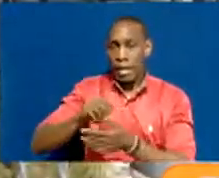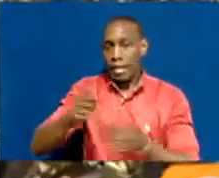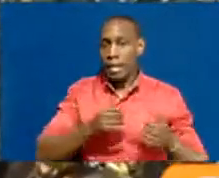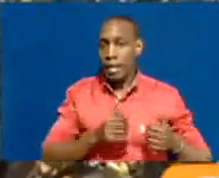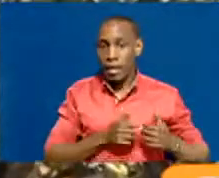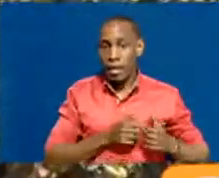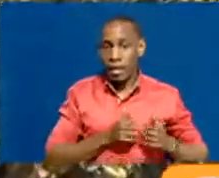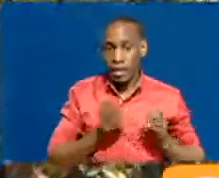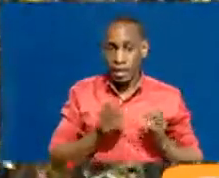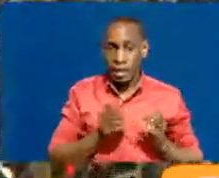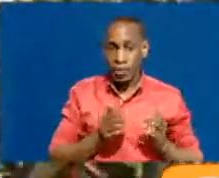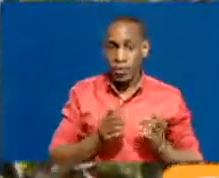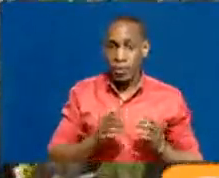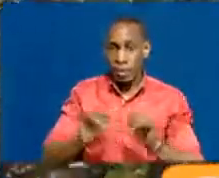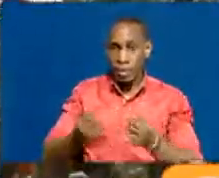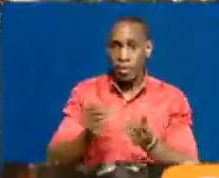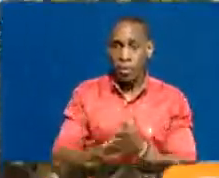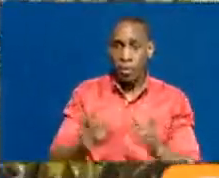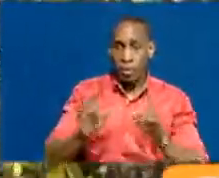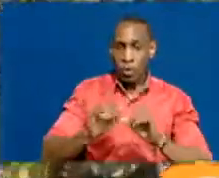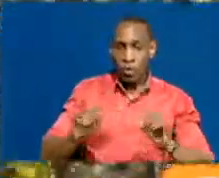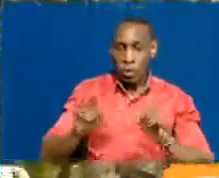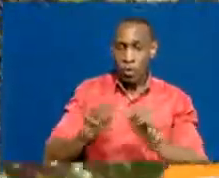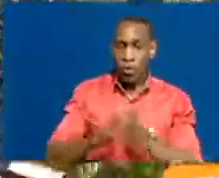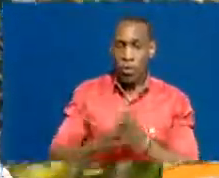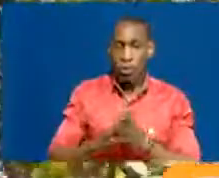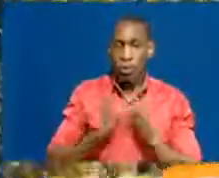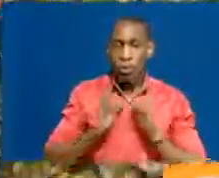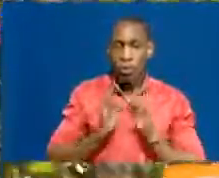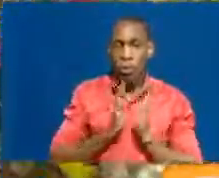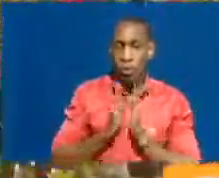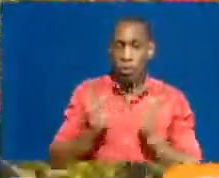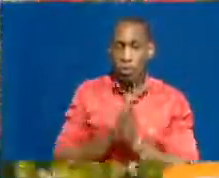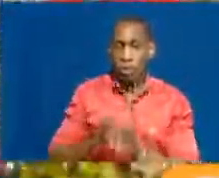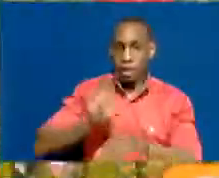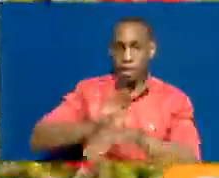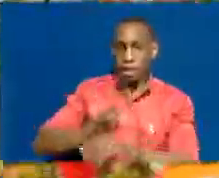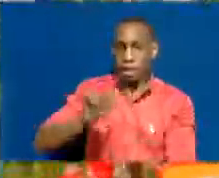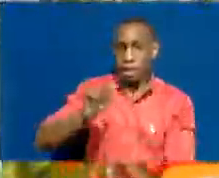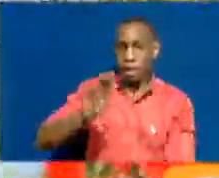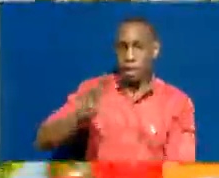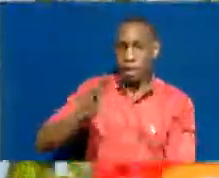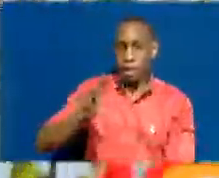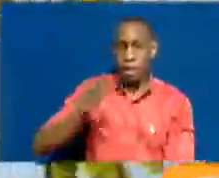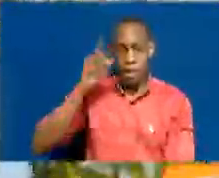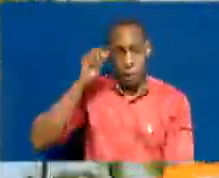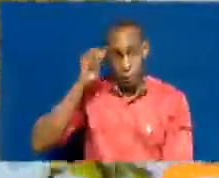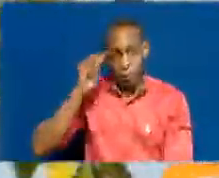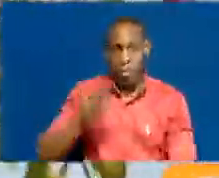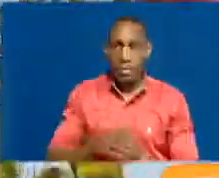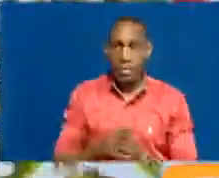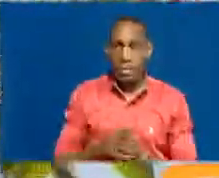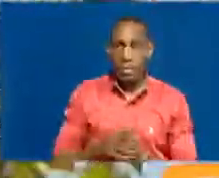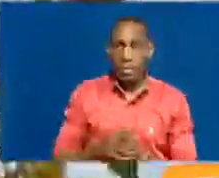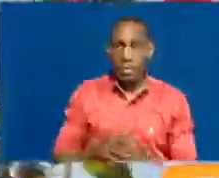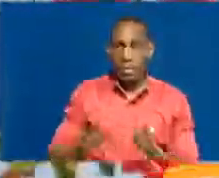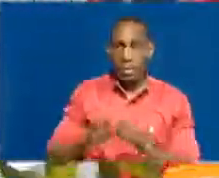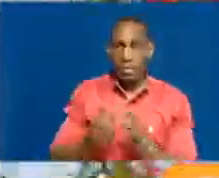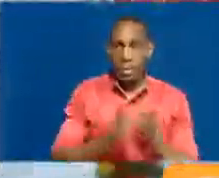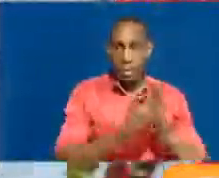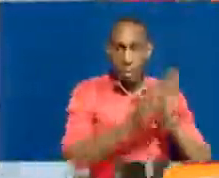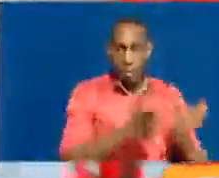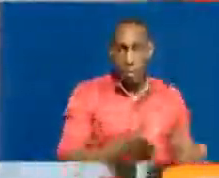mpya. Kulingana na kasisi Richard Otieno kutoka kanisa la ACK Mombasa Memorial Cathedral na wakili Matthew